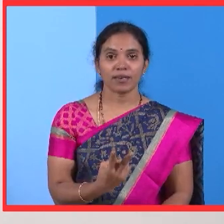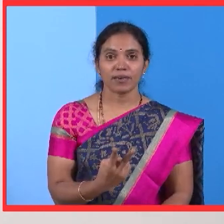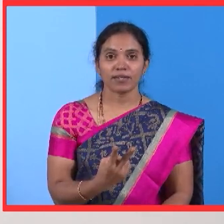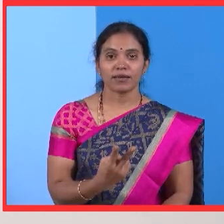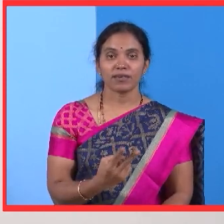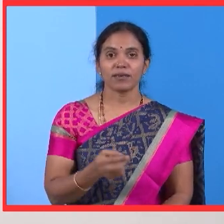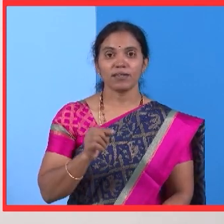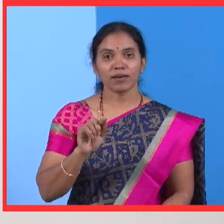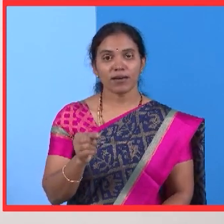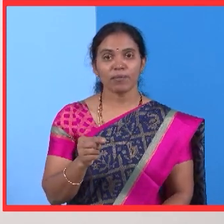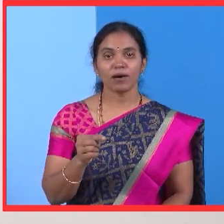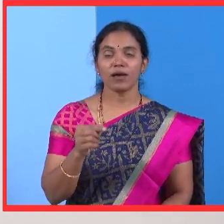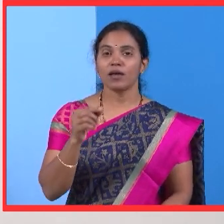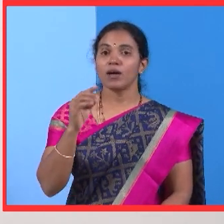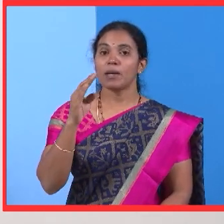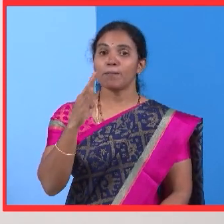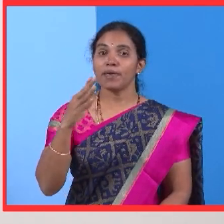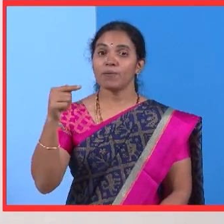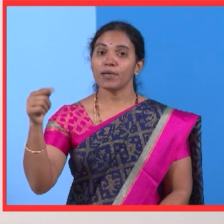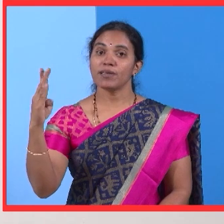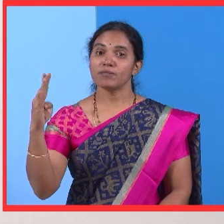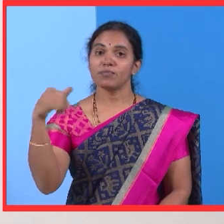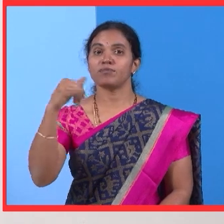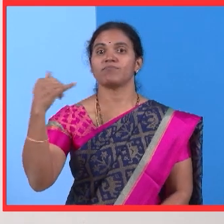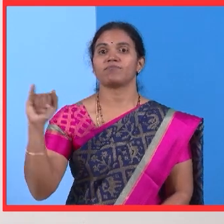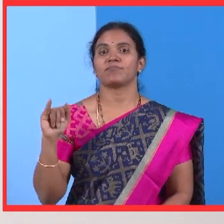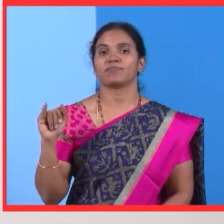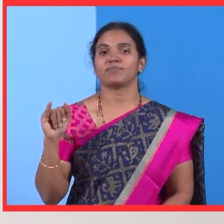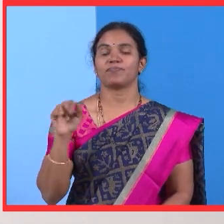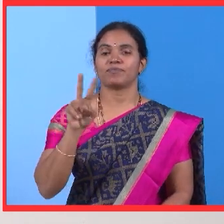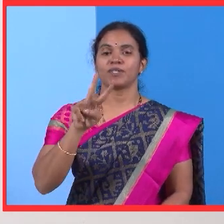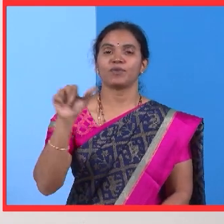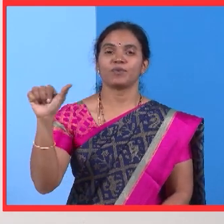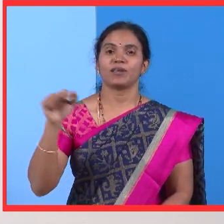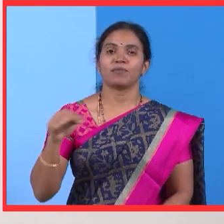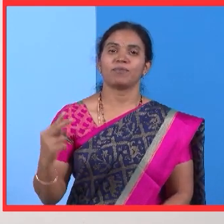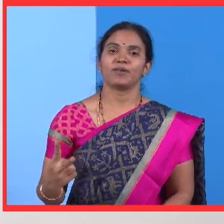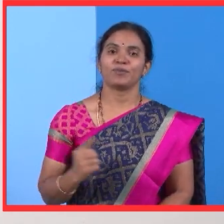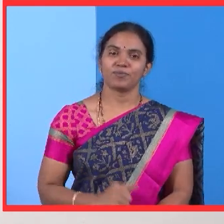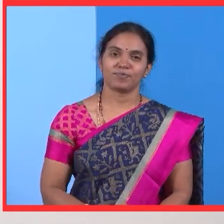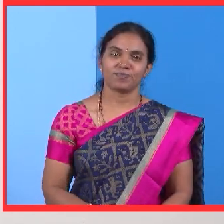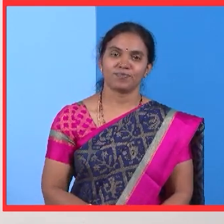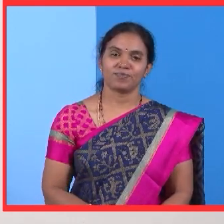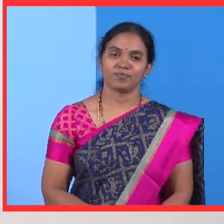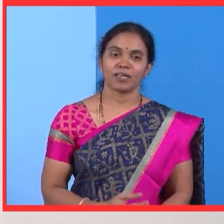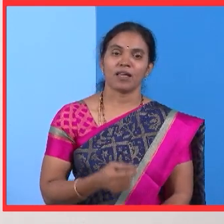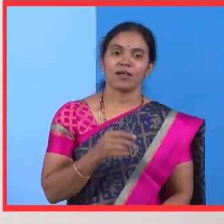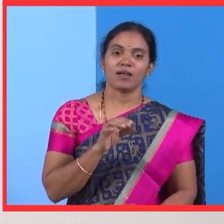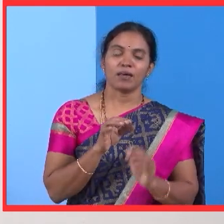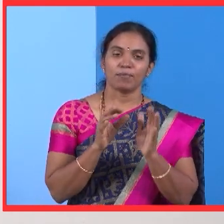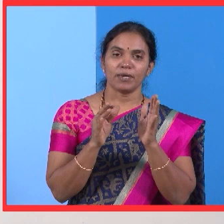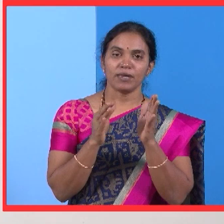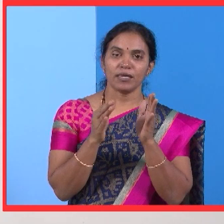பியும் கேன்சல் ஆகிடும், ரெண்டு ஏ பை ரெண்டு. அடுத்த ஸ்டெப்பு எம்மு, இங்கே முதல்ல